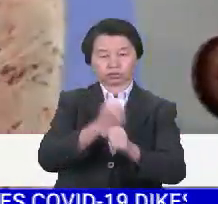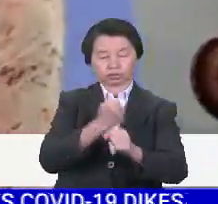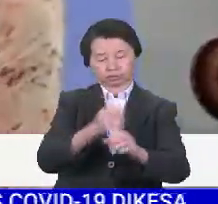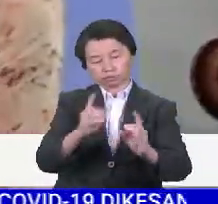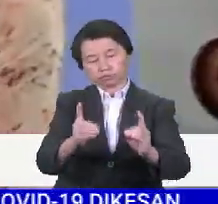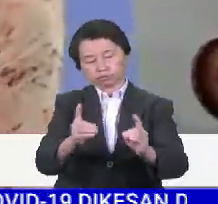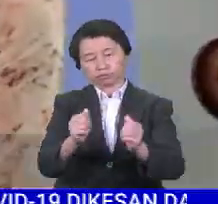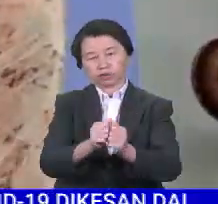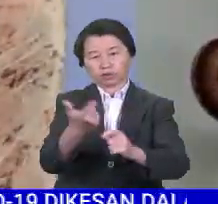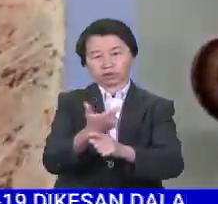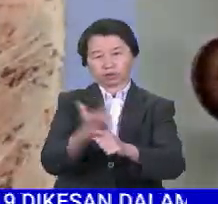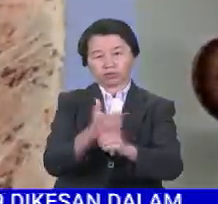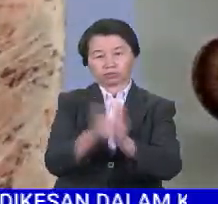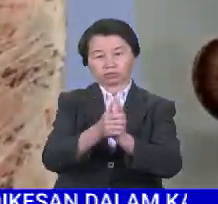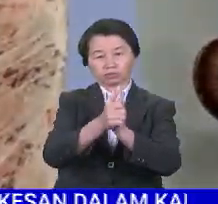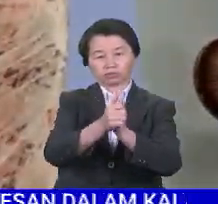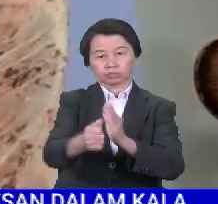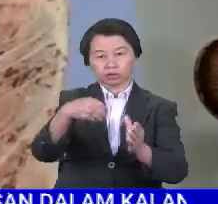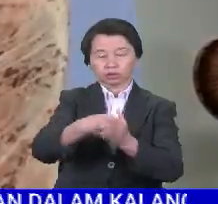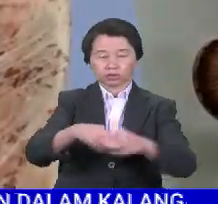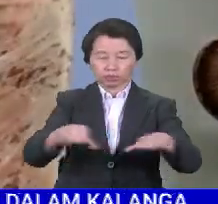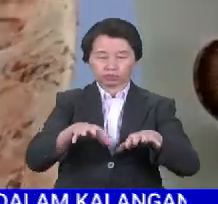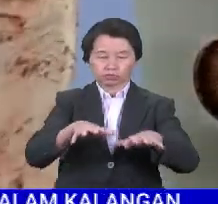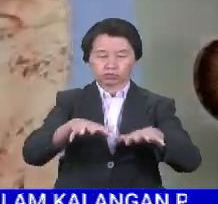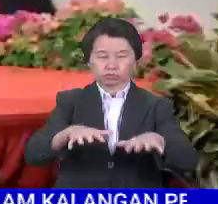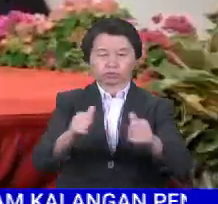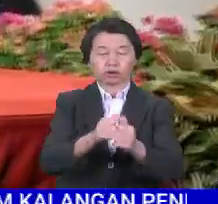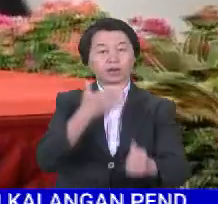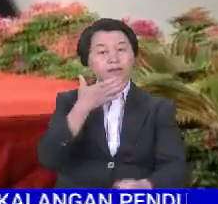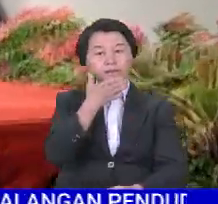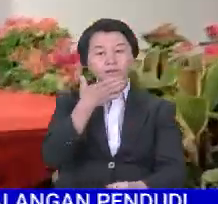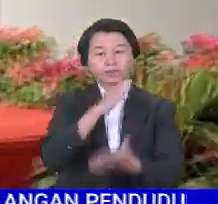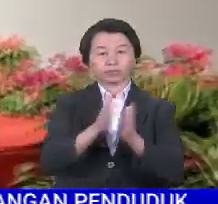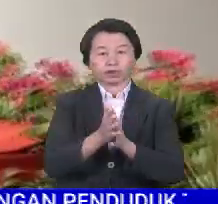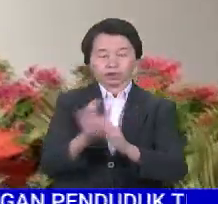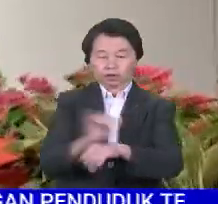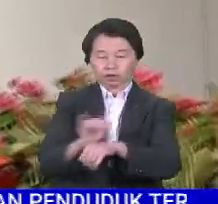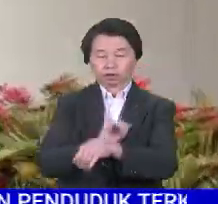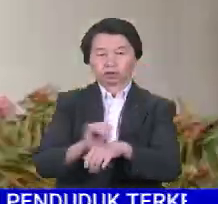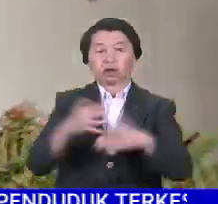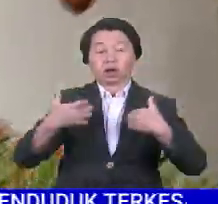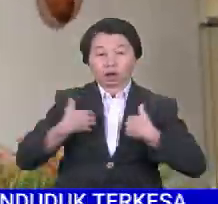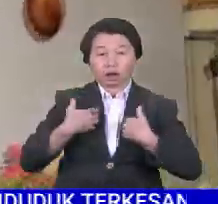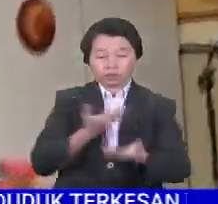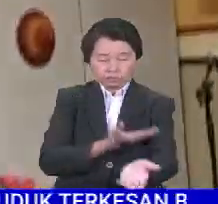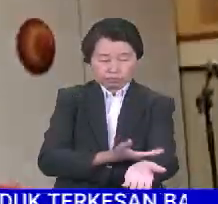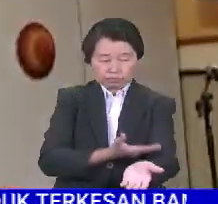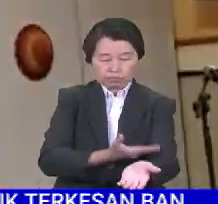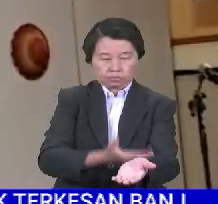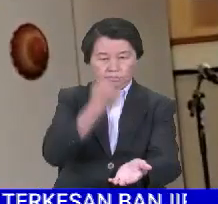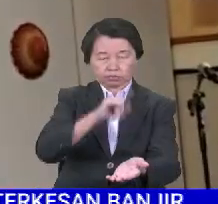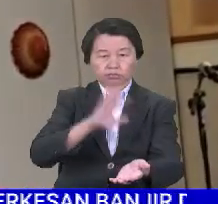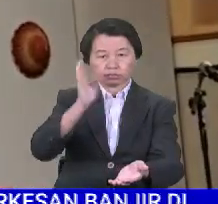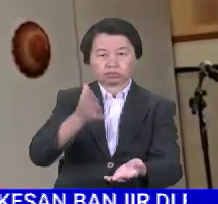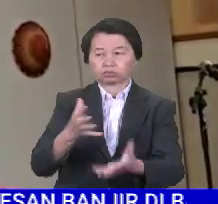pendidikan dan latihan kemahiran dalam pembuatannya kepada belia supaya industri ini mempunyai pelapis bagi